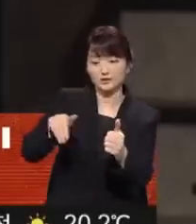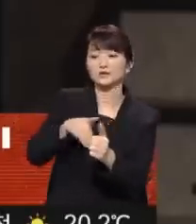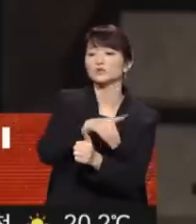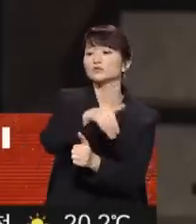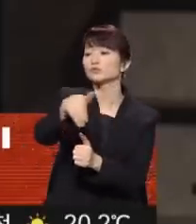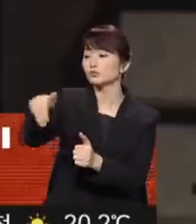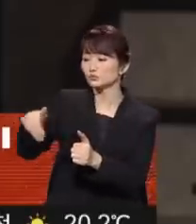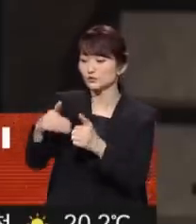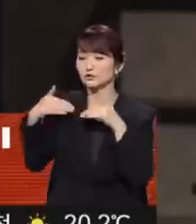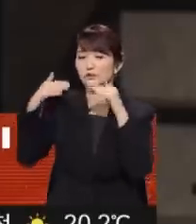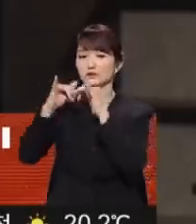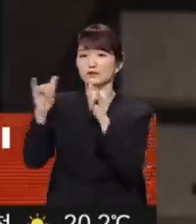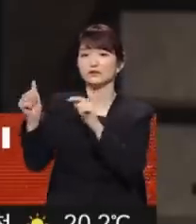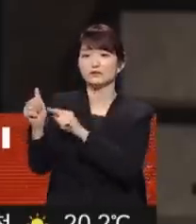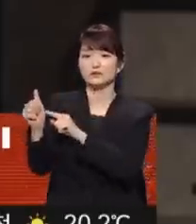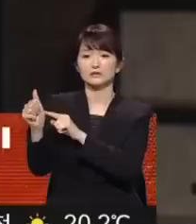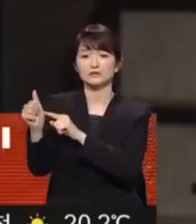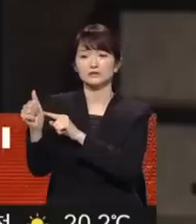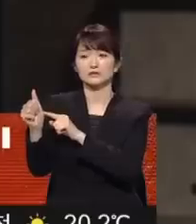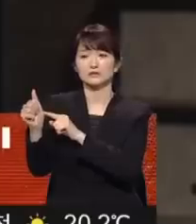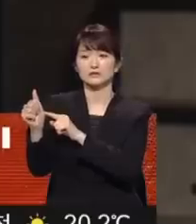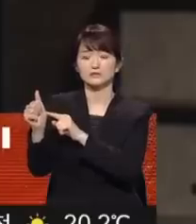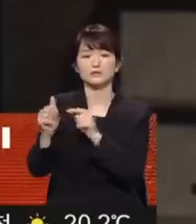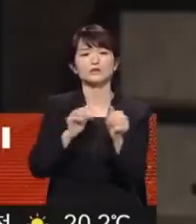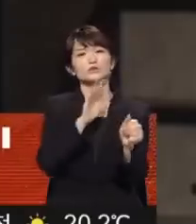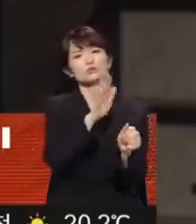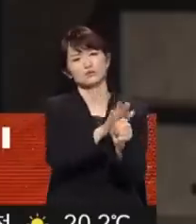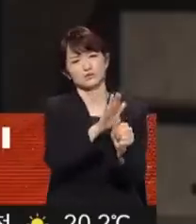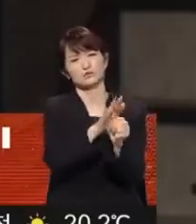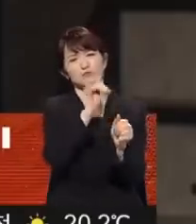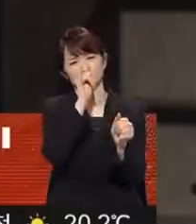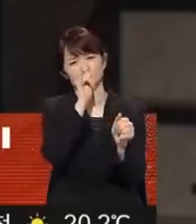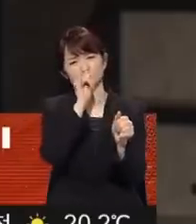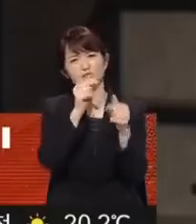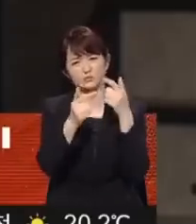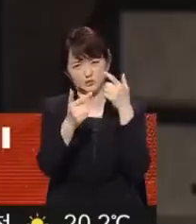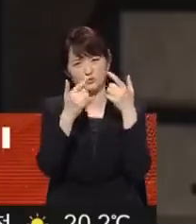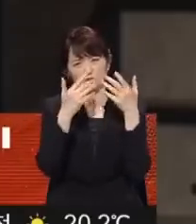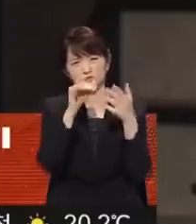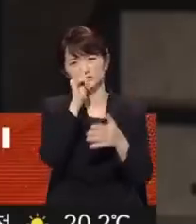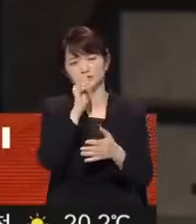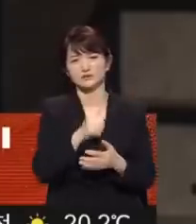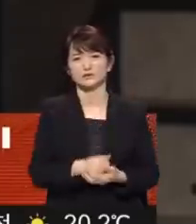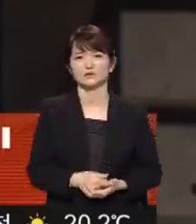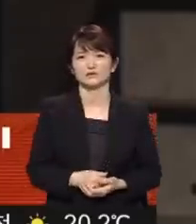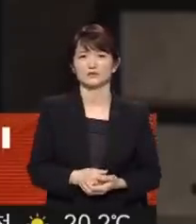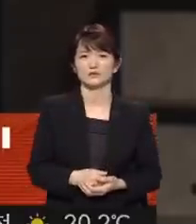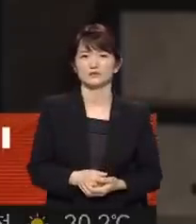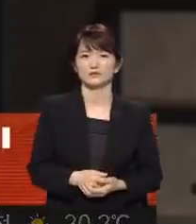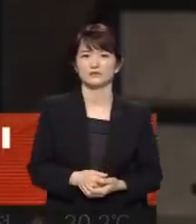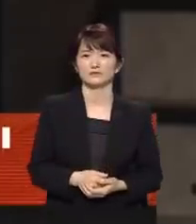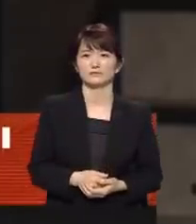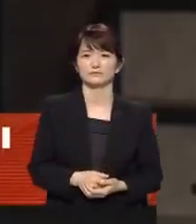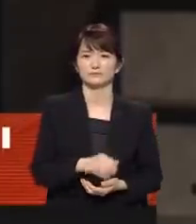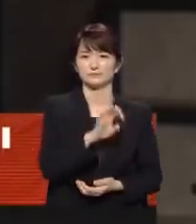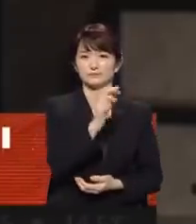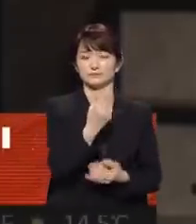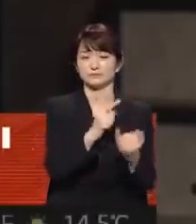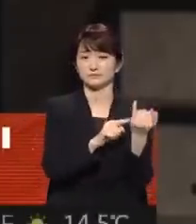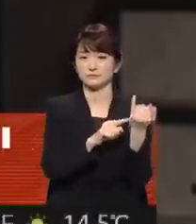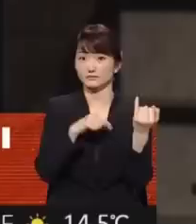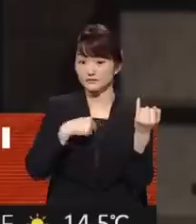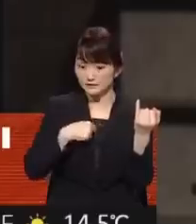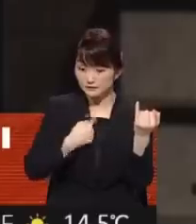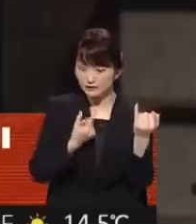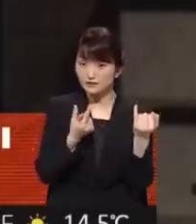어떤 어른들이라도 그 손을 갖다가 내밀어 줄 수 있는 사람들이 분명히 있을 것이다 라고 얘기를 하면서 이 그 표예림 씨 같은 경우